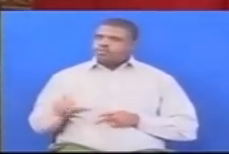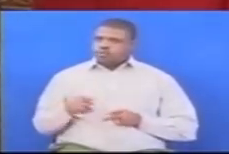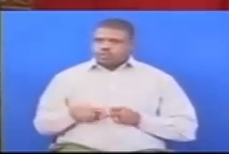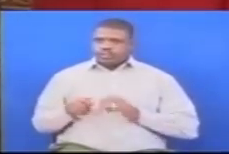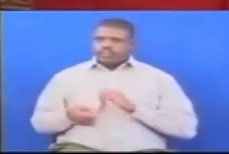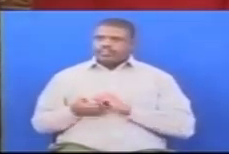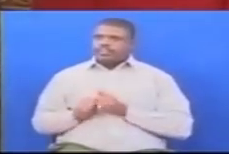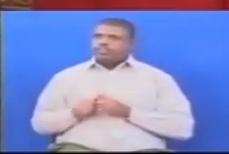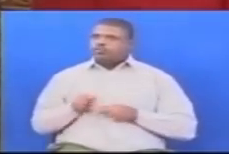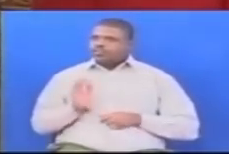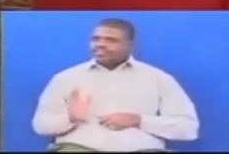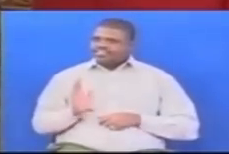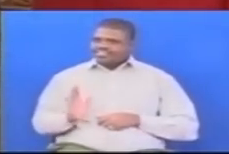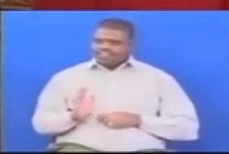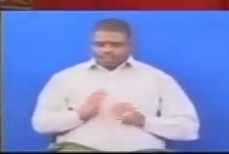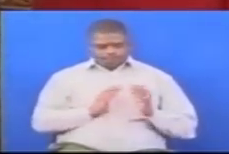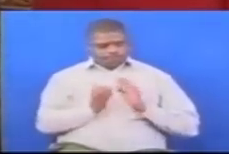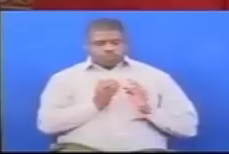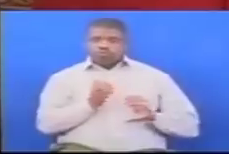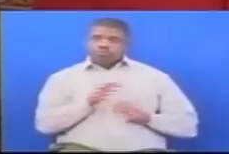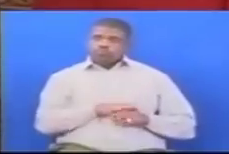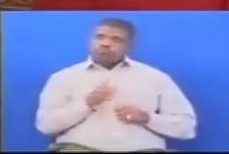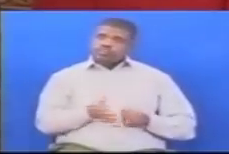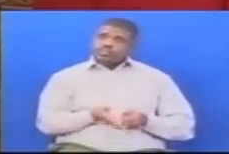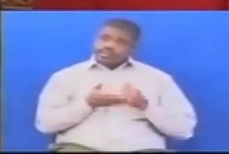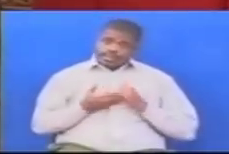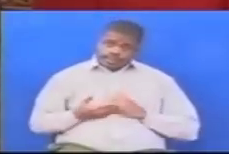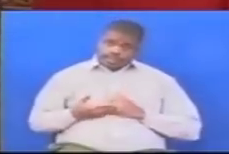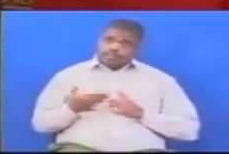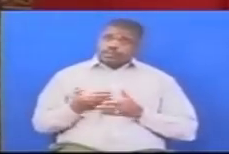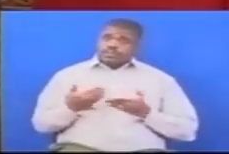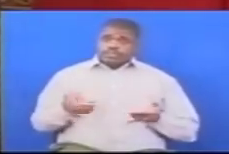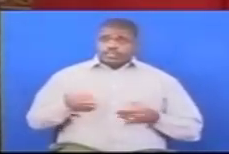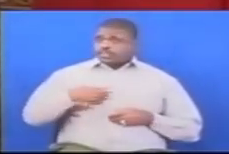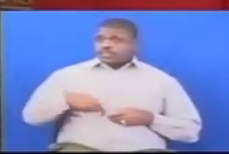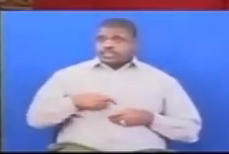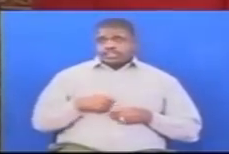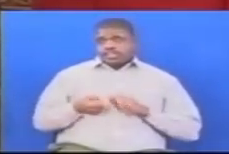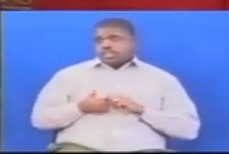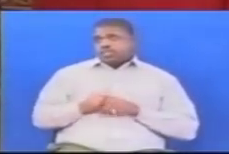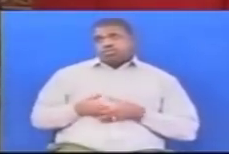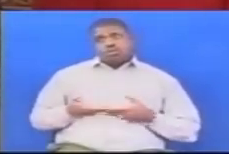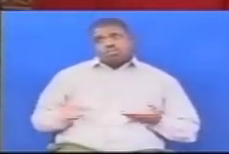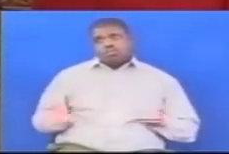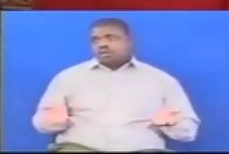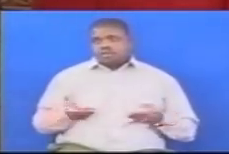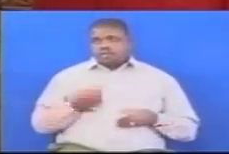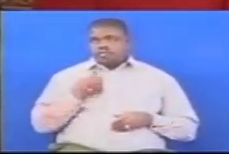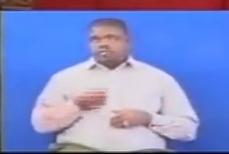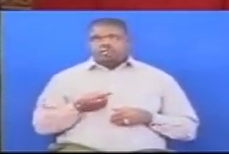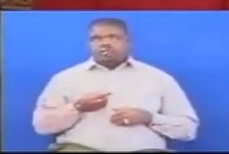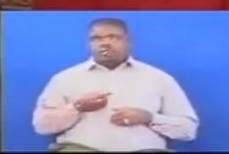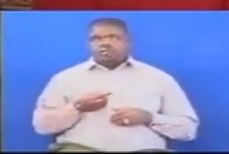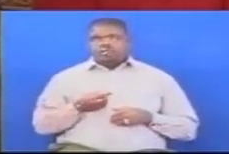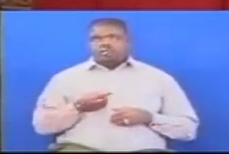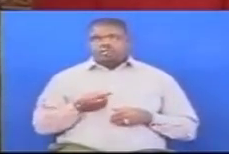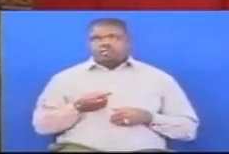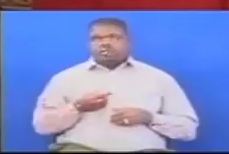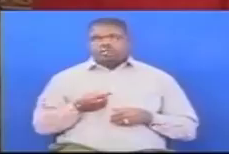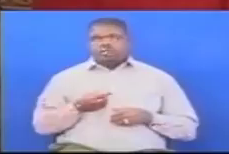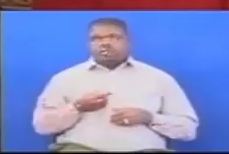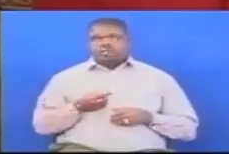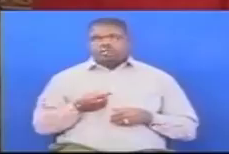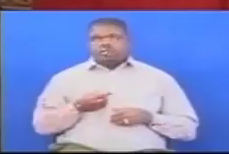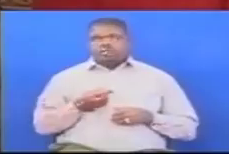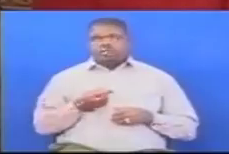Tatizo lile lile ni miundo mbinu. Mtusaidie kwa sababu sisi hatuna shida. Kama mmeweza kuchota maji kutoka kwenye maziwa